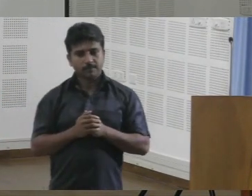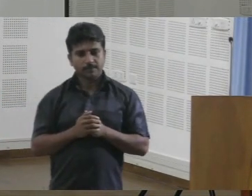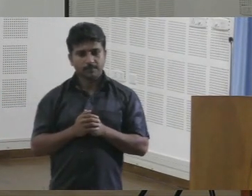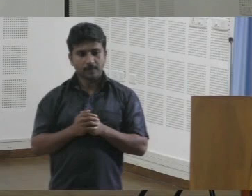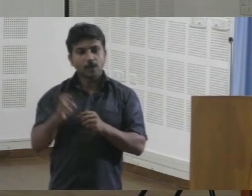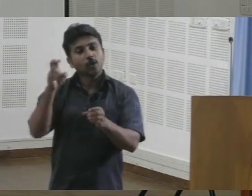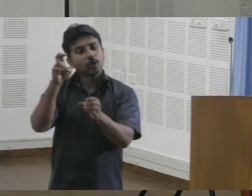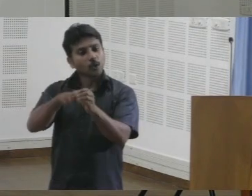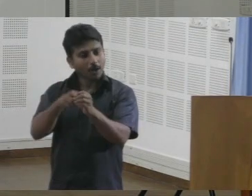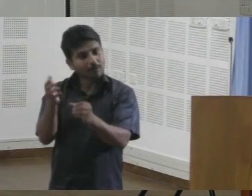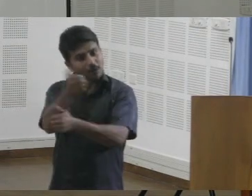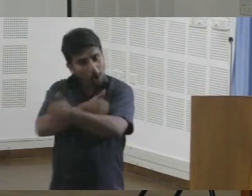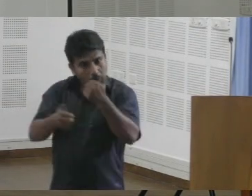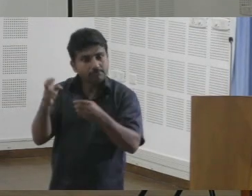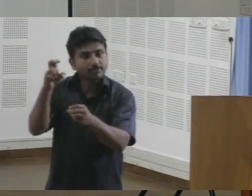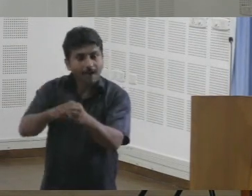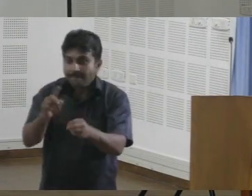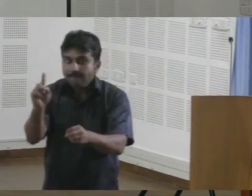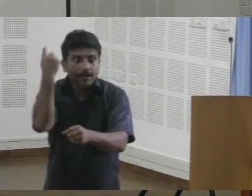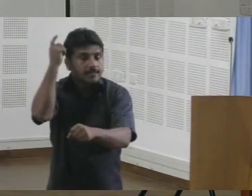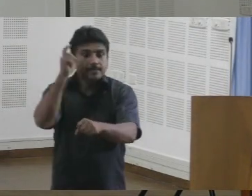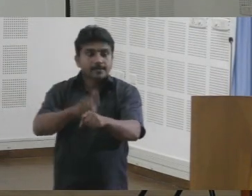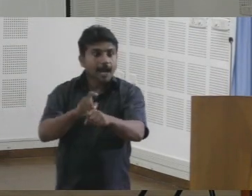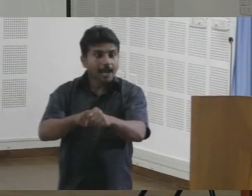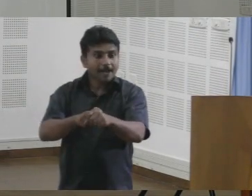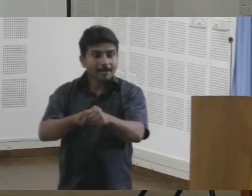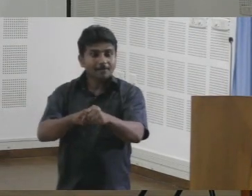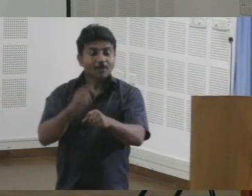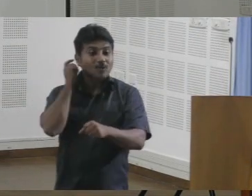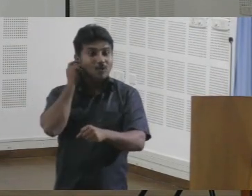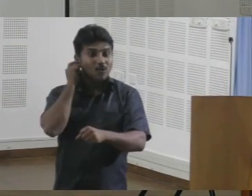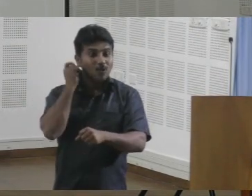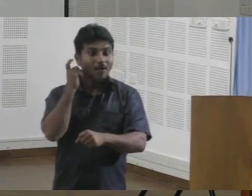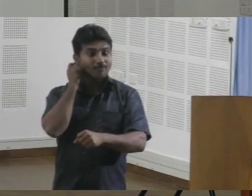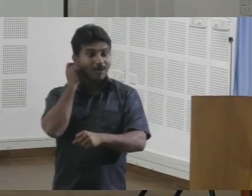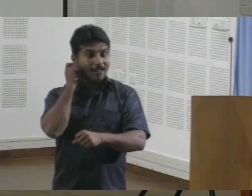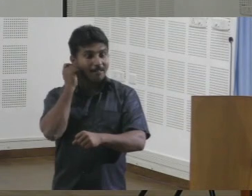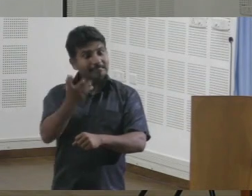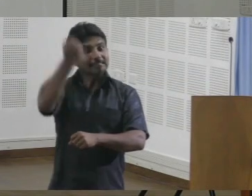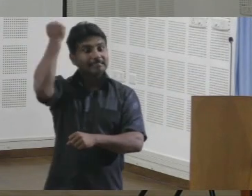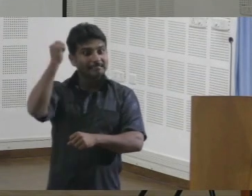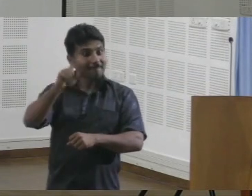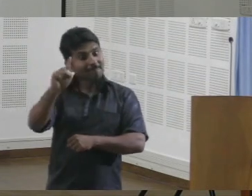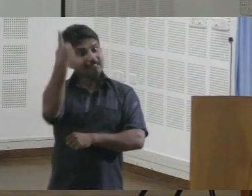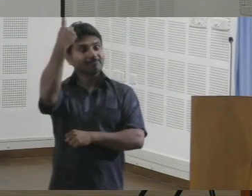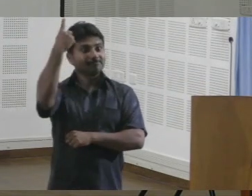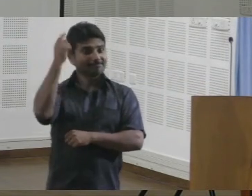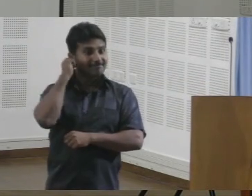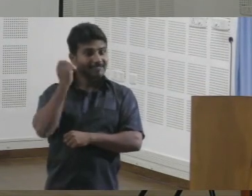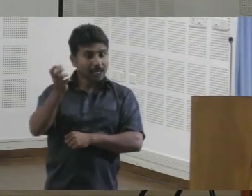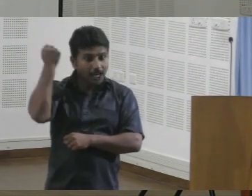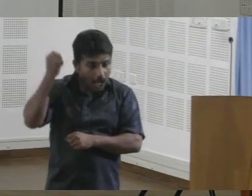അവനവിടെ പാർട്ടിസിപ്പേറ്റ് ചെയ്തു. അവന് ആദ്യമായിട്ട് അങ്ങനെ ഒരു ഗോൾഡ് മെഡൽ കിട്ടി. അത് ശരിക്കും എല്ലാവർക്കും ഭയങ്കര ഒരു